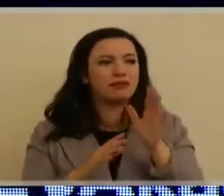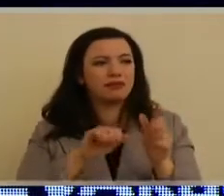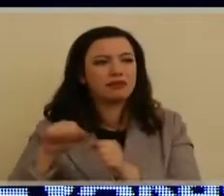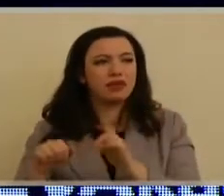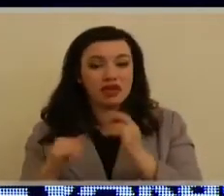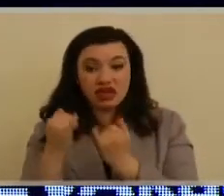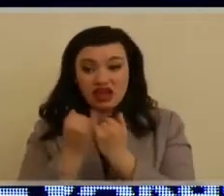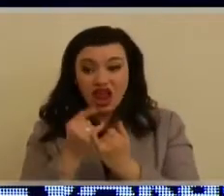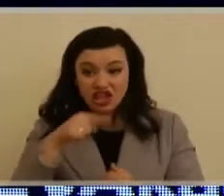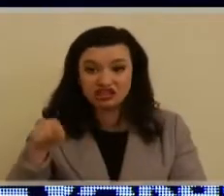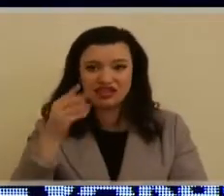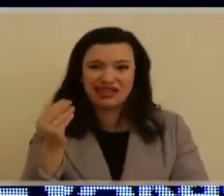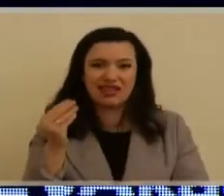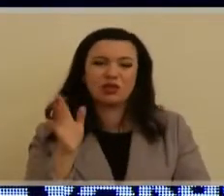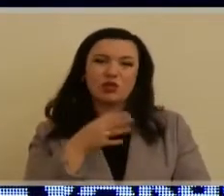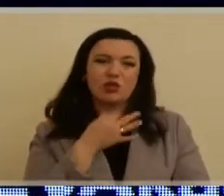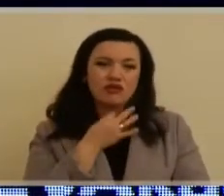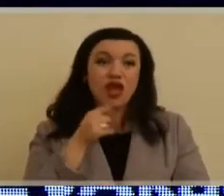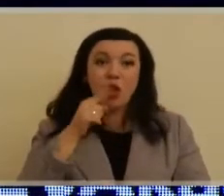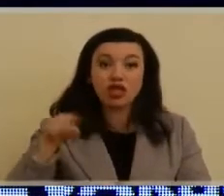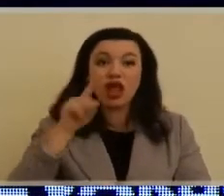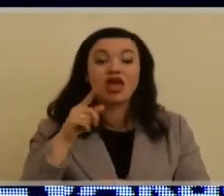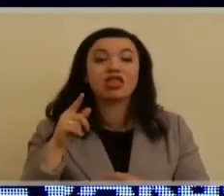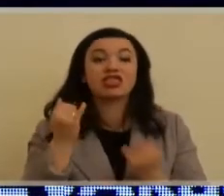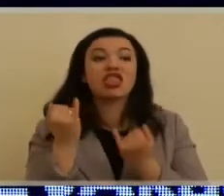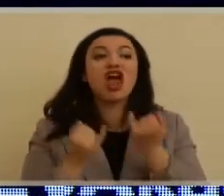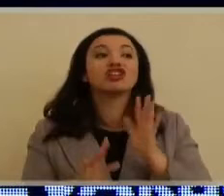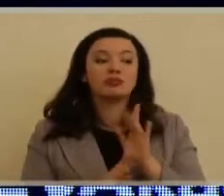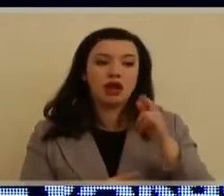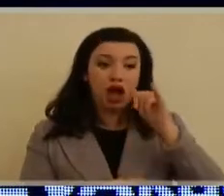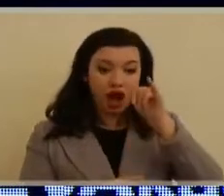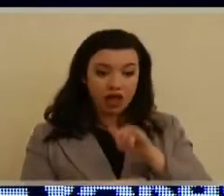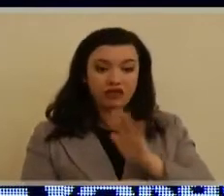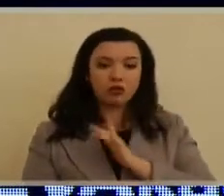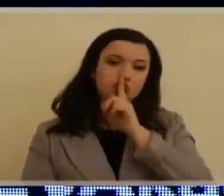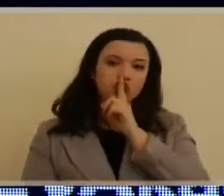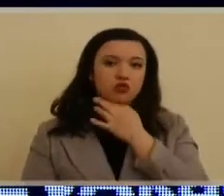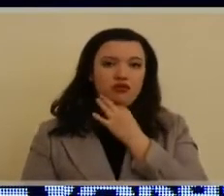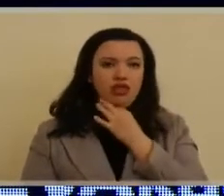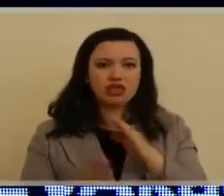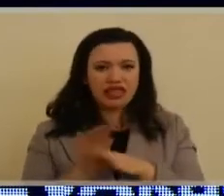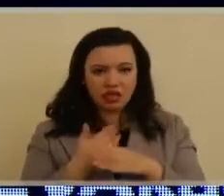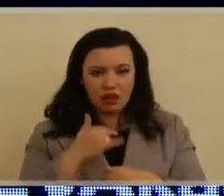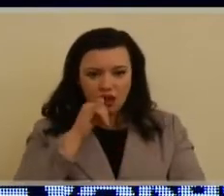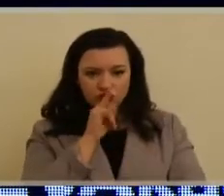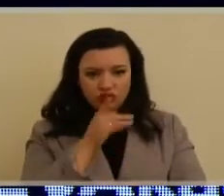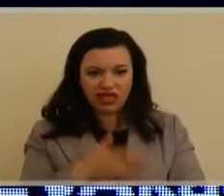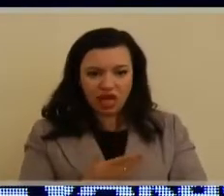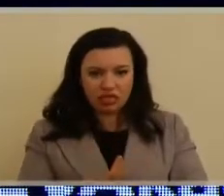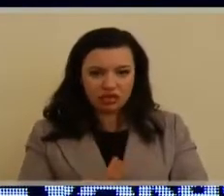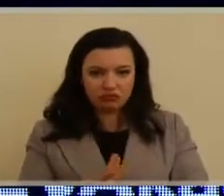derdi, kardeşlerini iyi geçin, sakın onlarla tartışma, haklı bile olsan sus. Baba niye haklı bile olsam